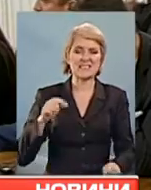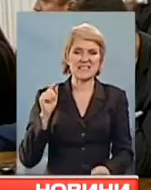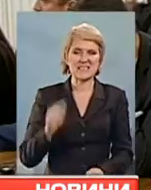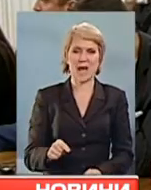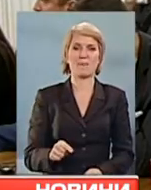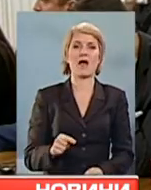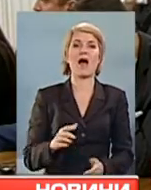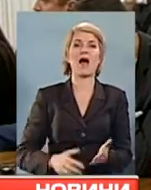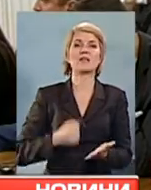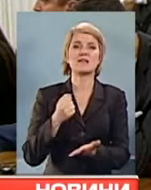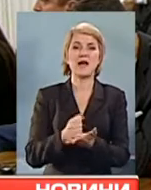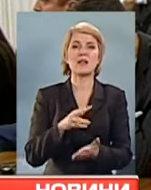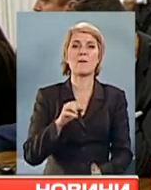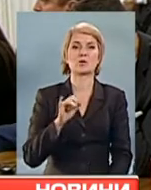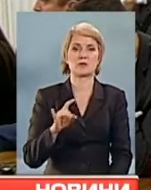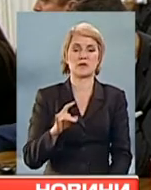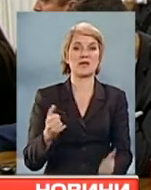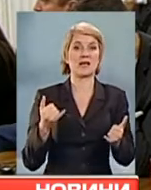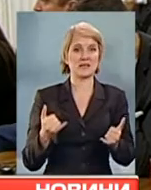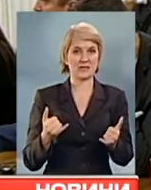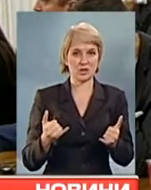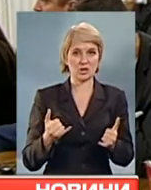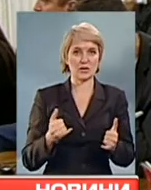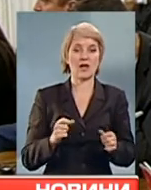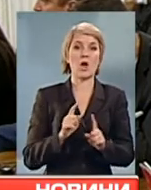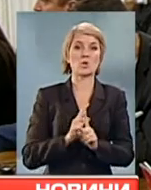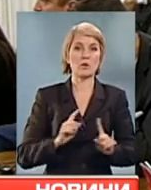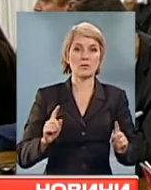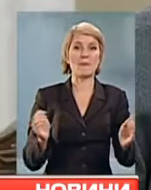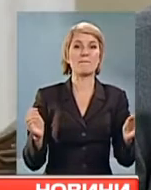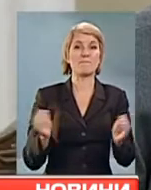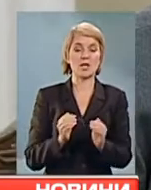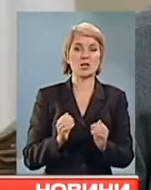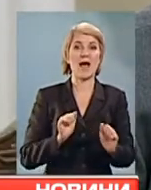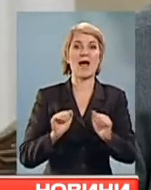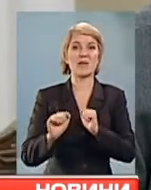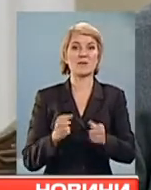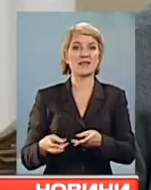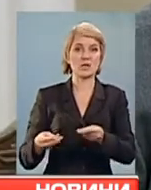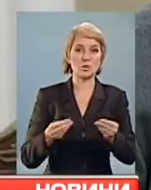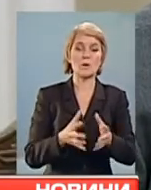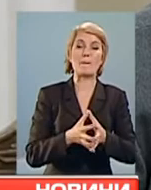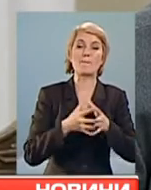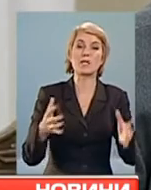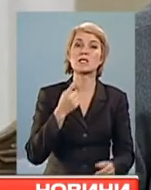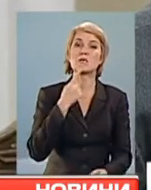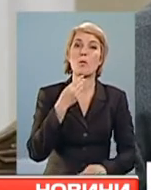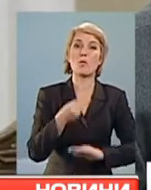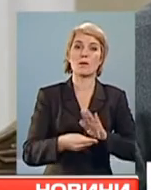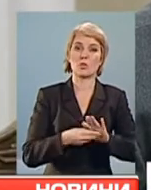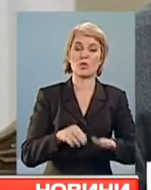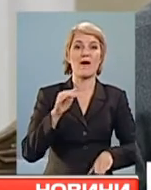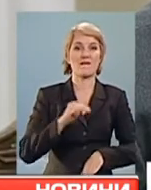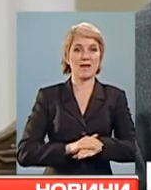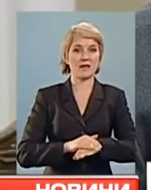кандидати-мажоритарники. Особливість нинішньої виборчої кампанії – менше фактів адмінресурсу, але більше спроб підкупу. Факти підкупу